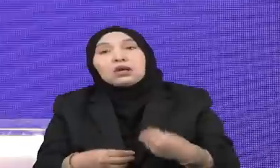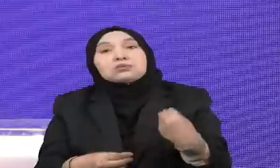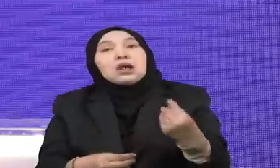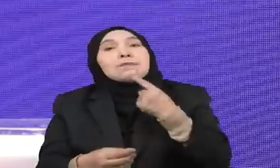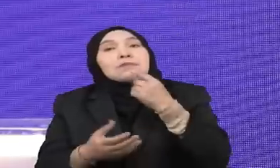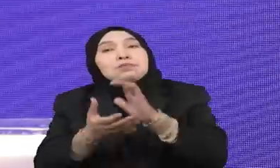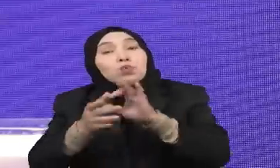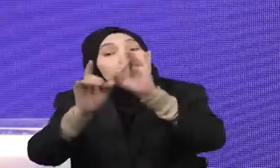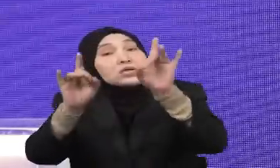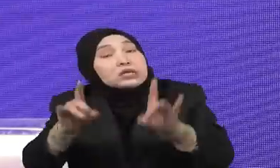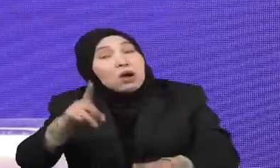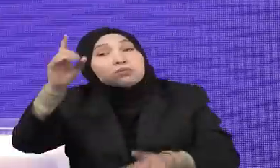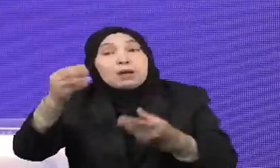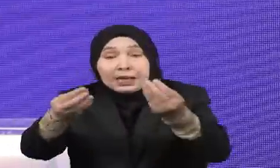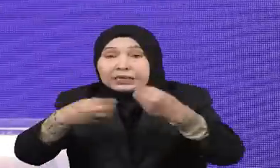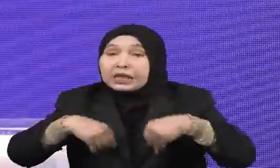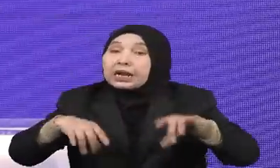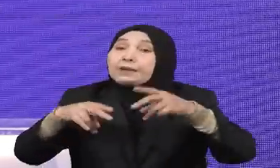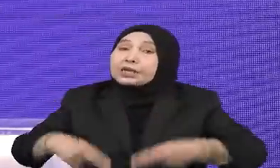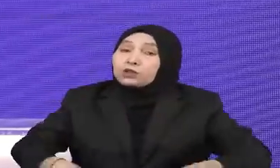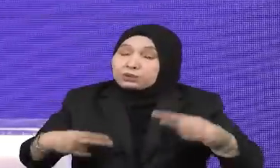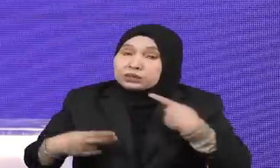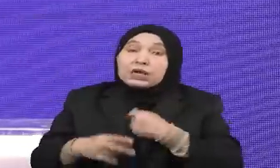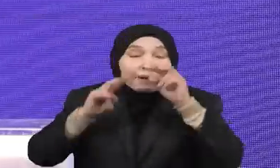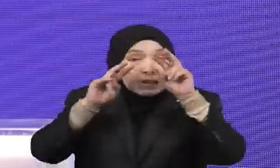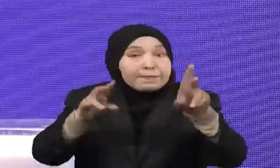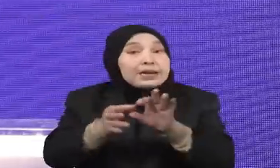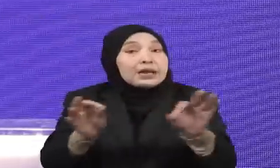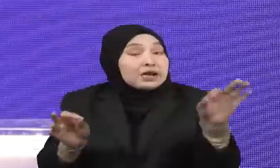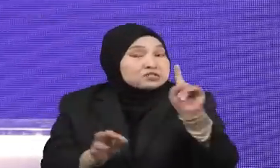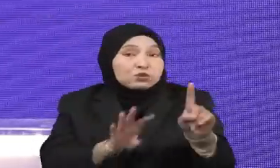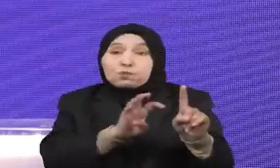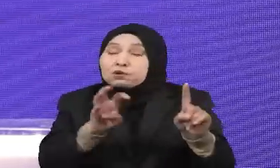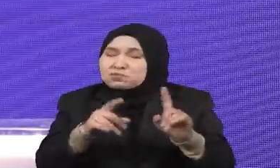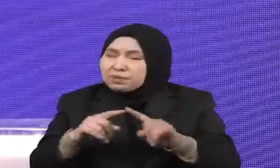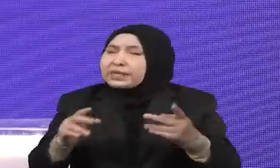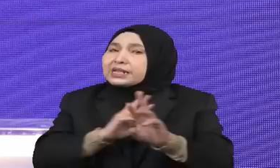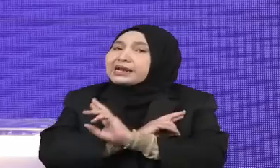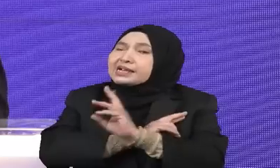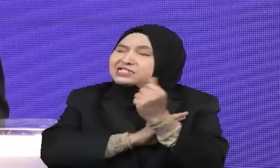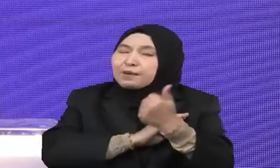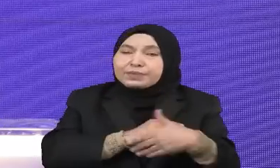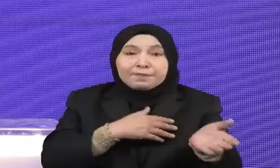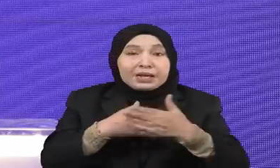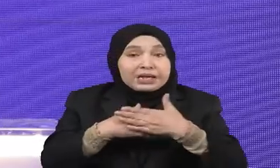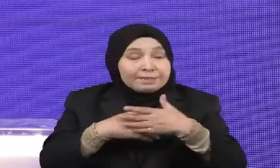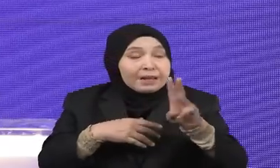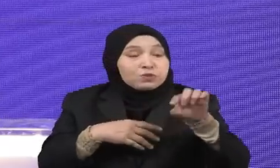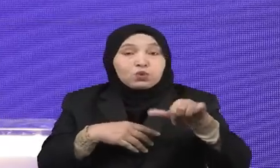yang Allah beri dalam kehidupan kita kita akan melihat pada ayat 1-40 Namun kita melihat sebentar kembali